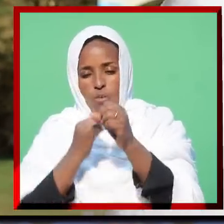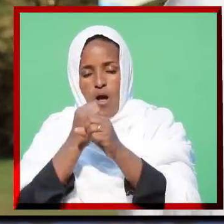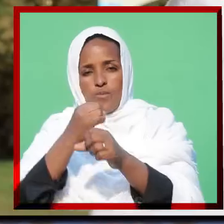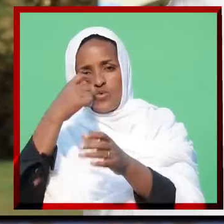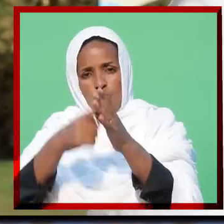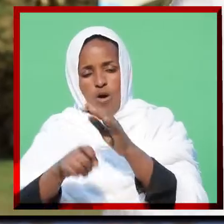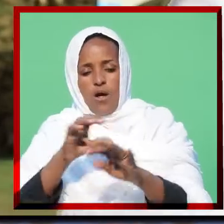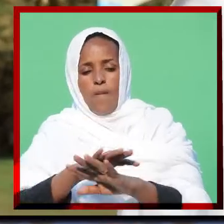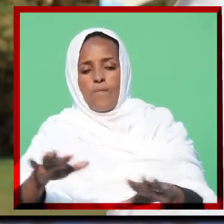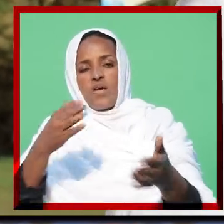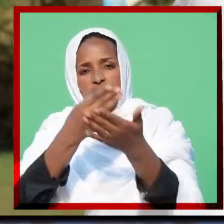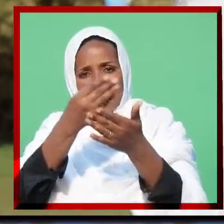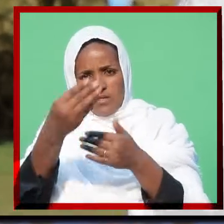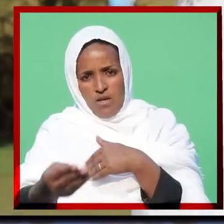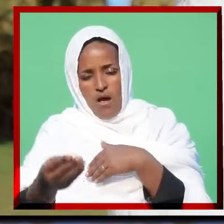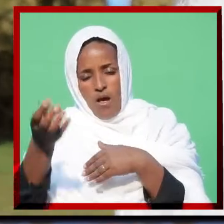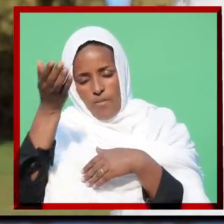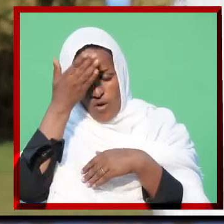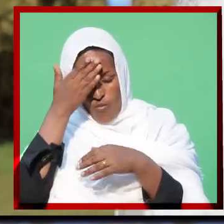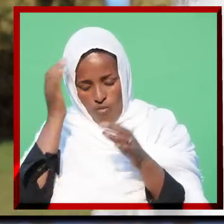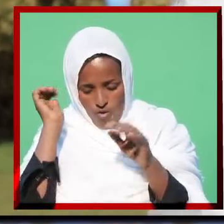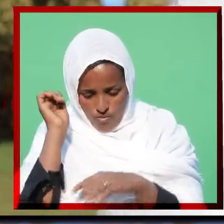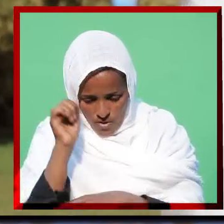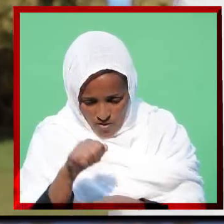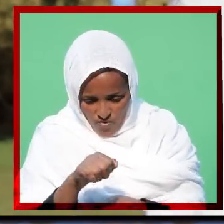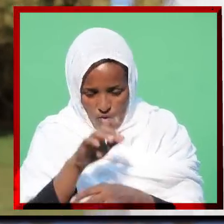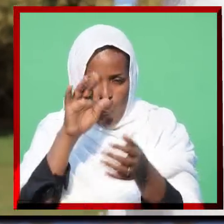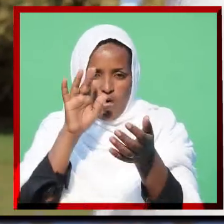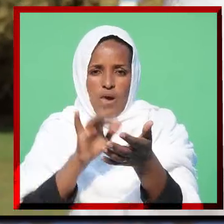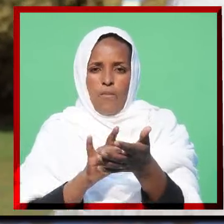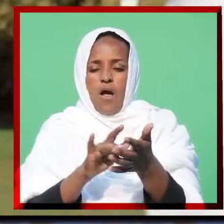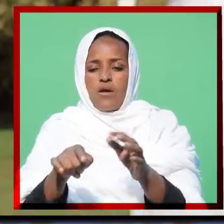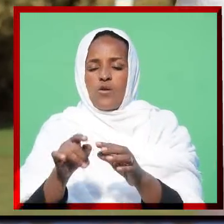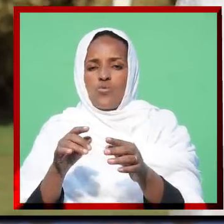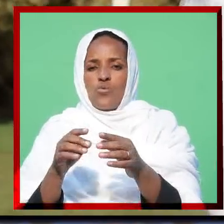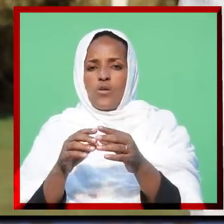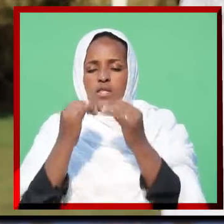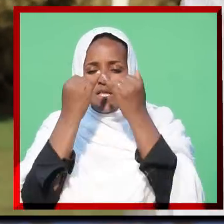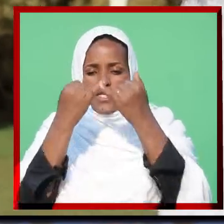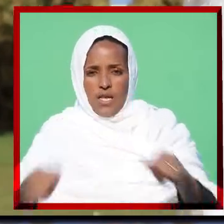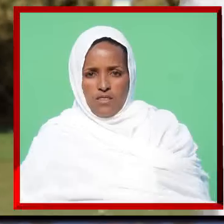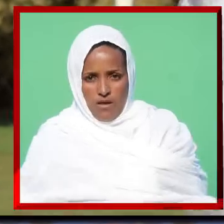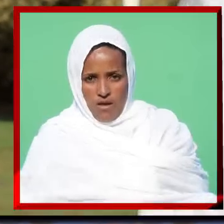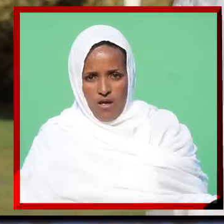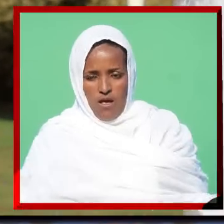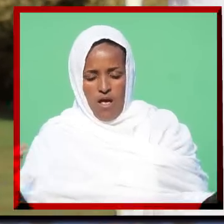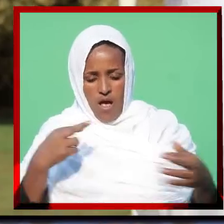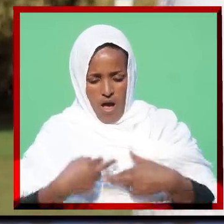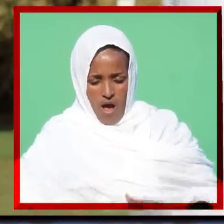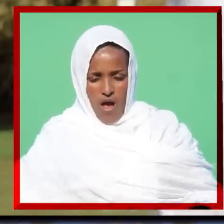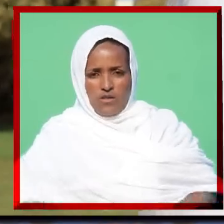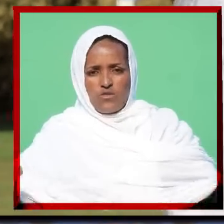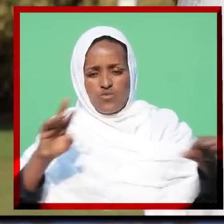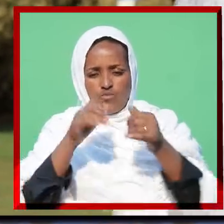ዋጋ መሬት ገዛ፣ በግንባሩም ተደፍቶ ከመካከሉ ተሰነጠቀ፣ አንጀቱም